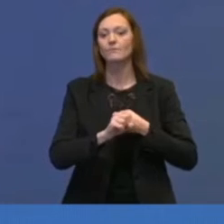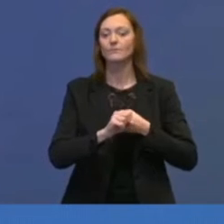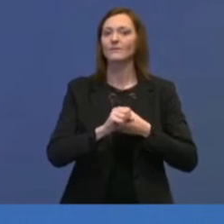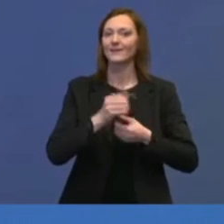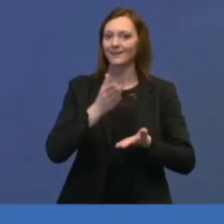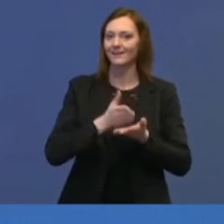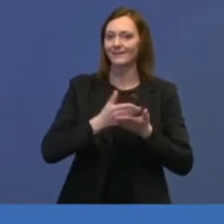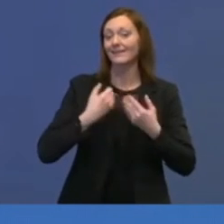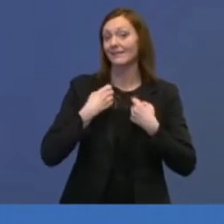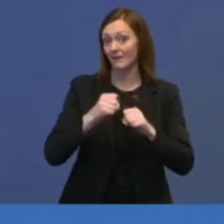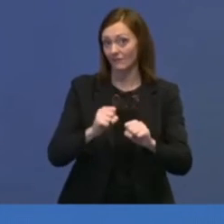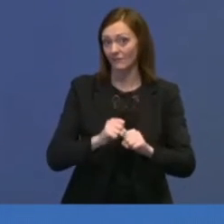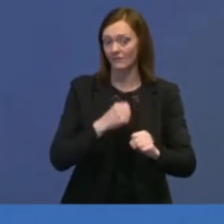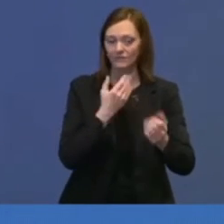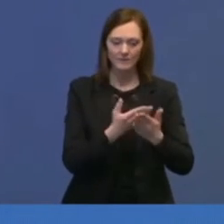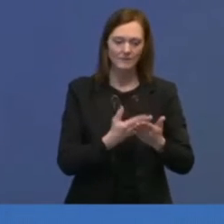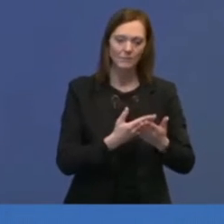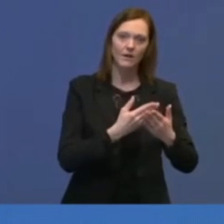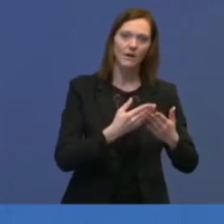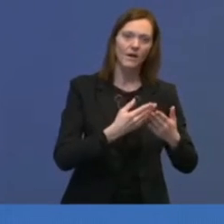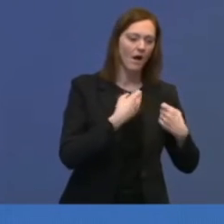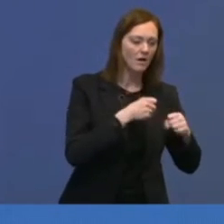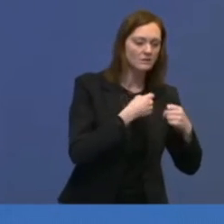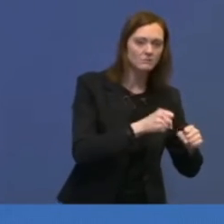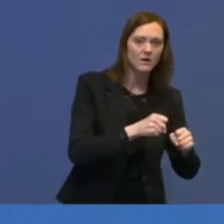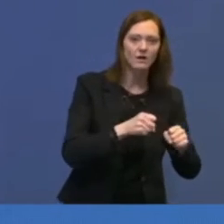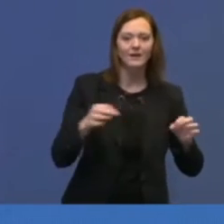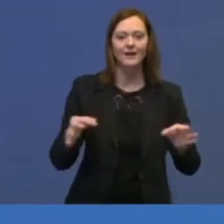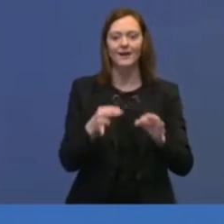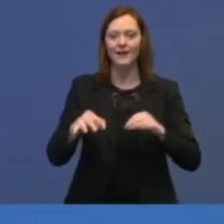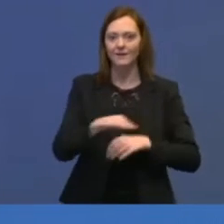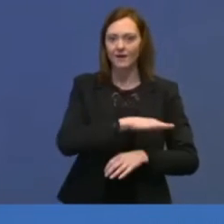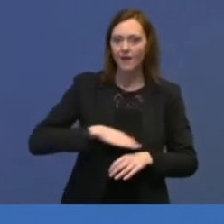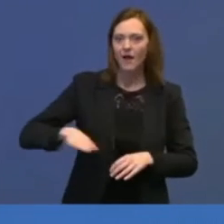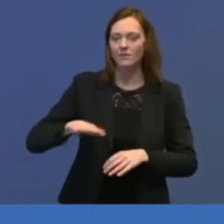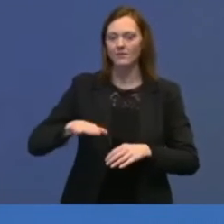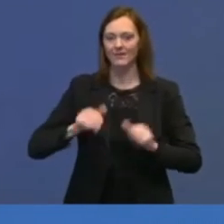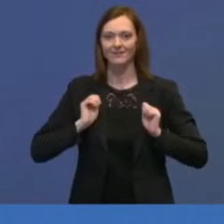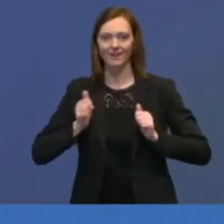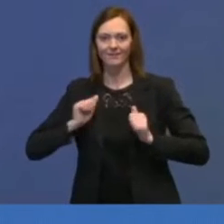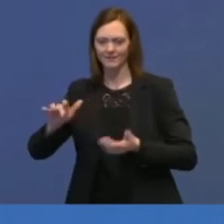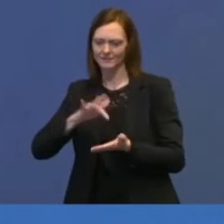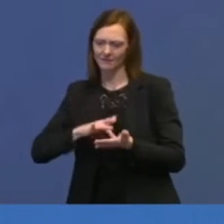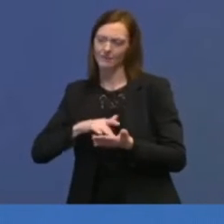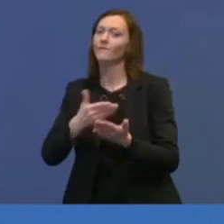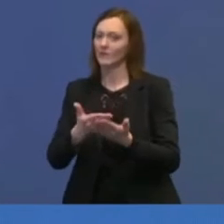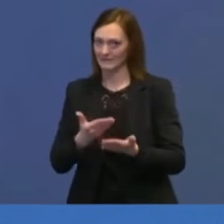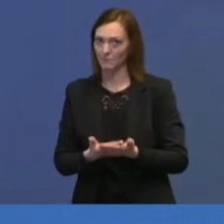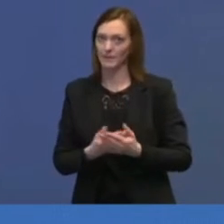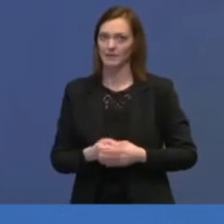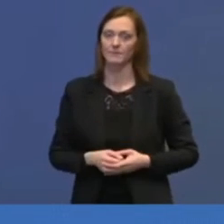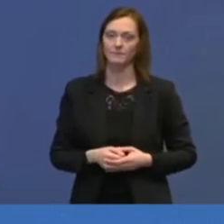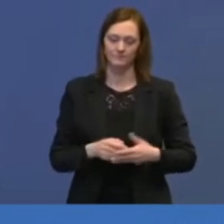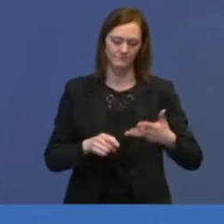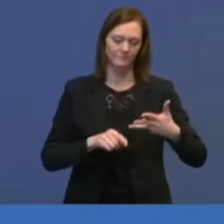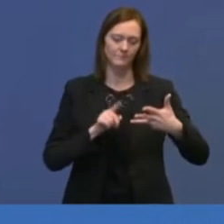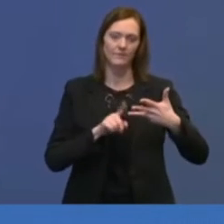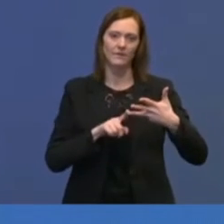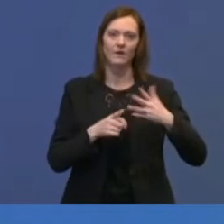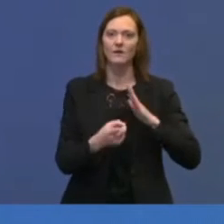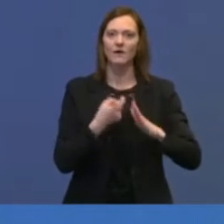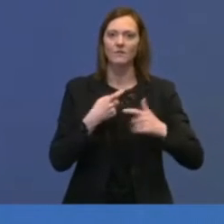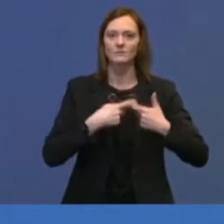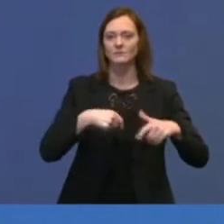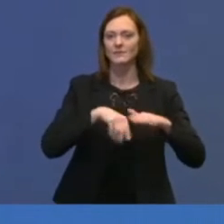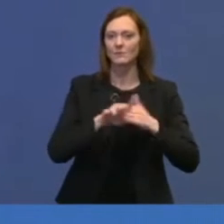Tani waxay qusaysa qabanqaaboyinka lekelan iyo xarumaa jimixiga iyo meelak kalaba. Waxa no jooji ney